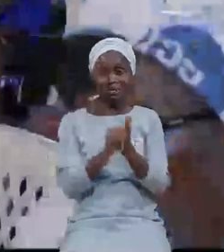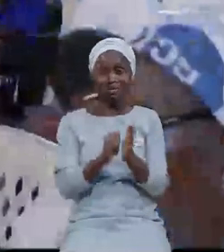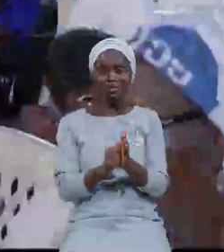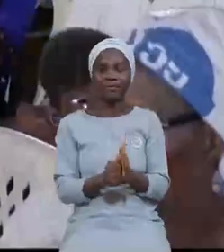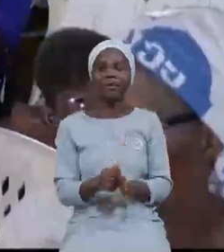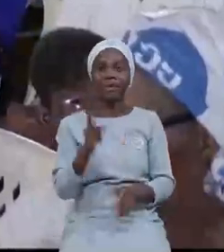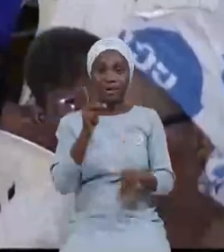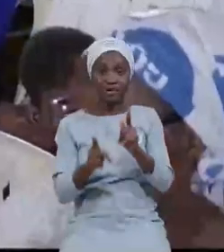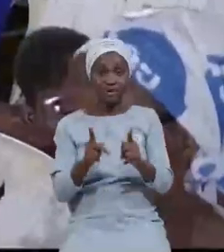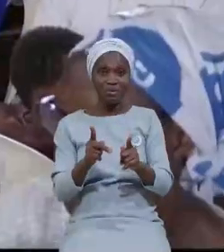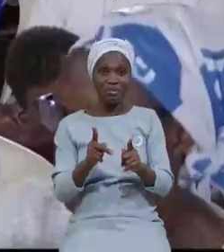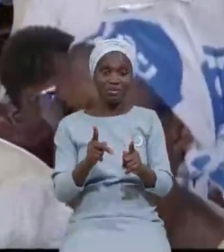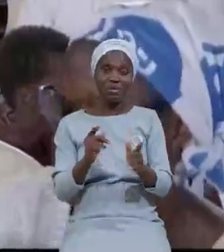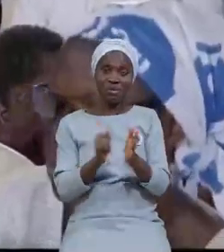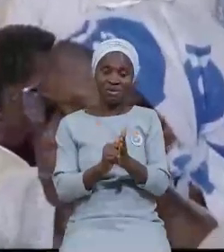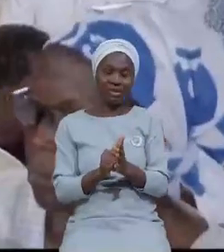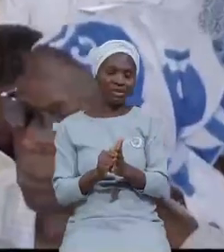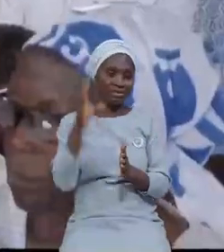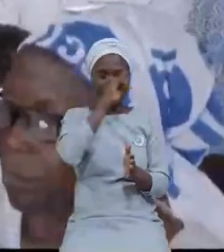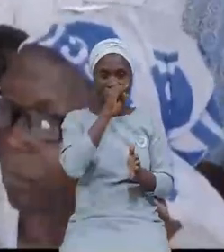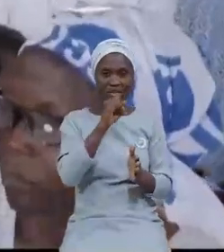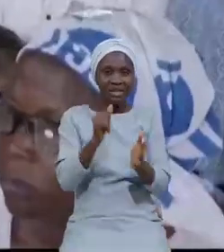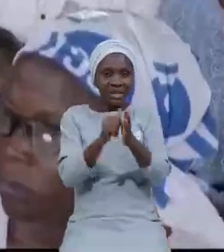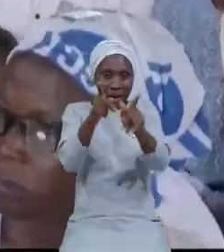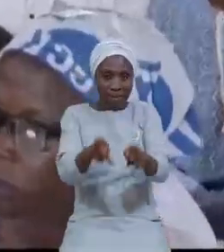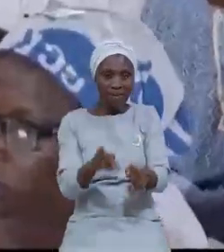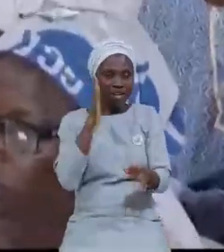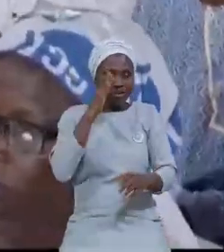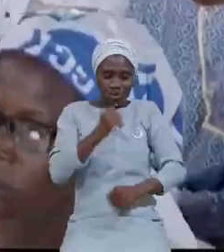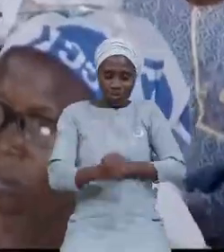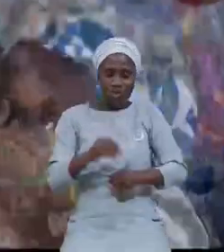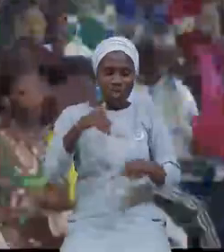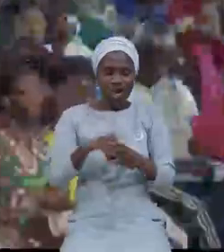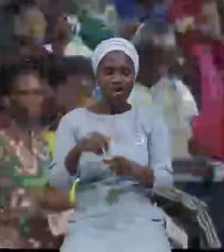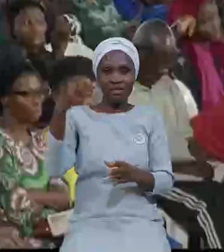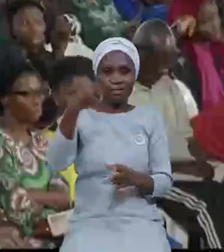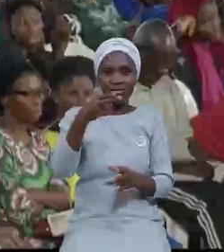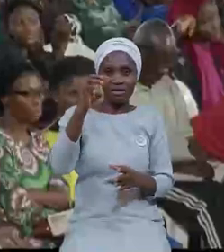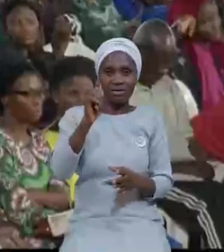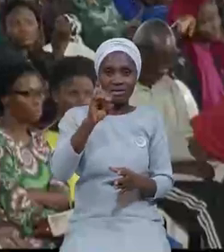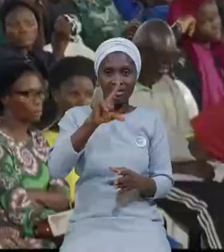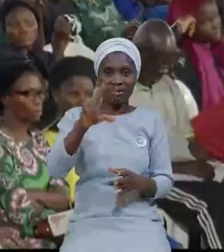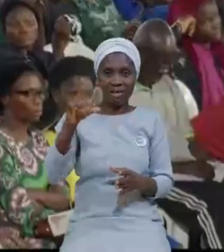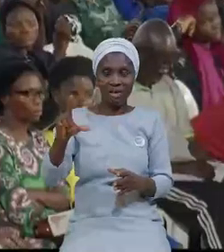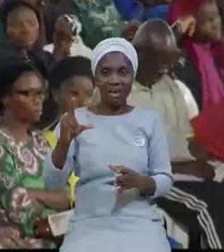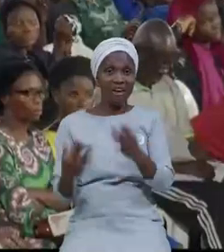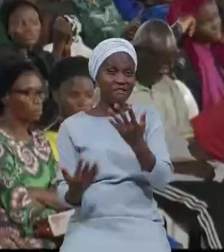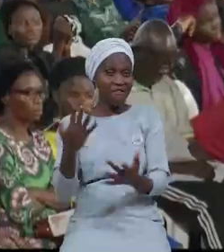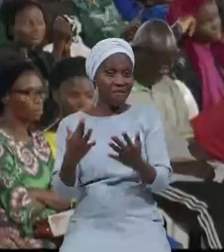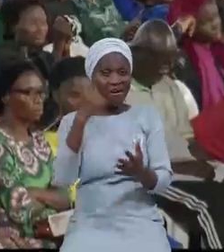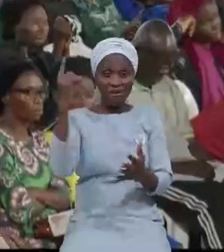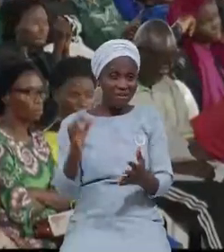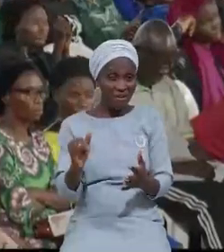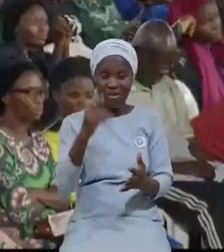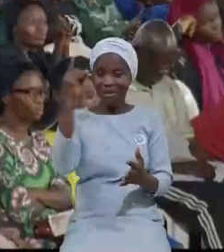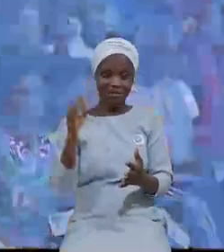résister cette personne périra cette personne souffrira en enfer pour toujours et le jugement ne sera